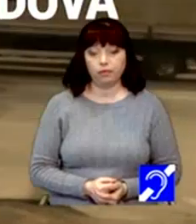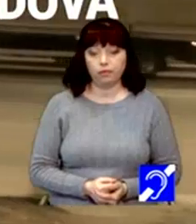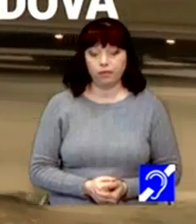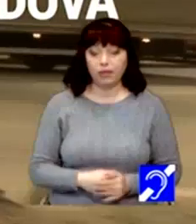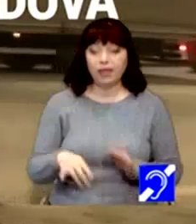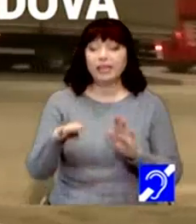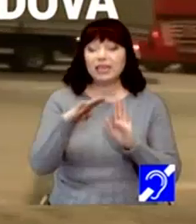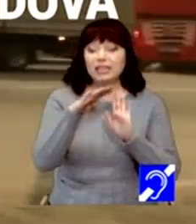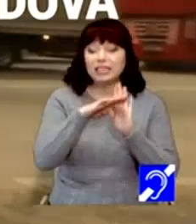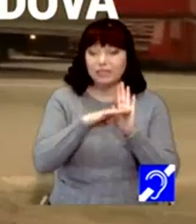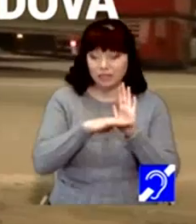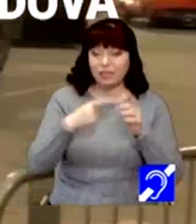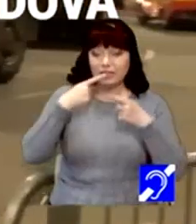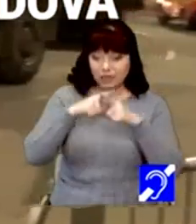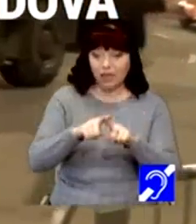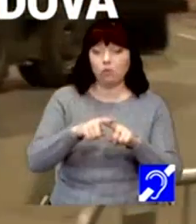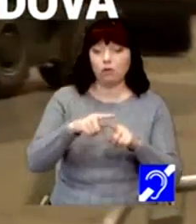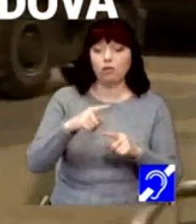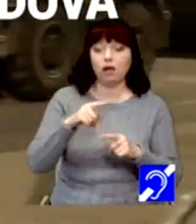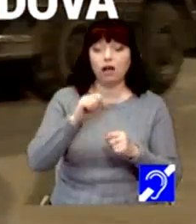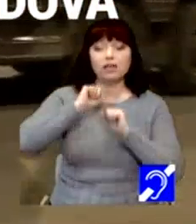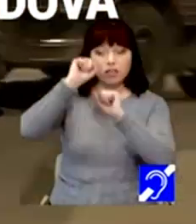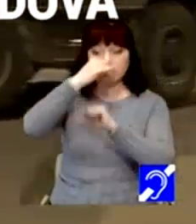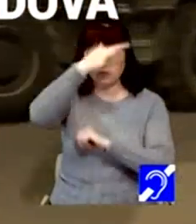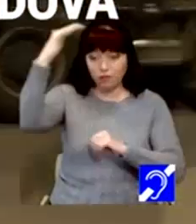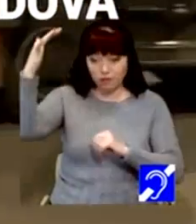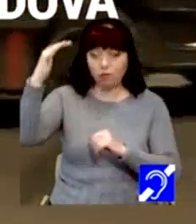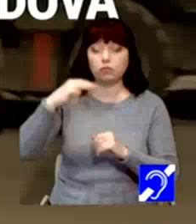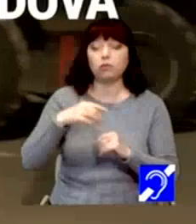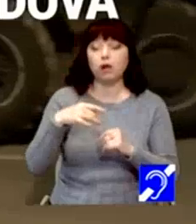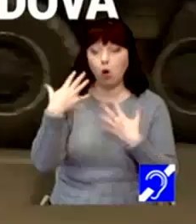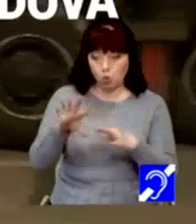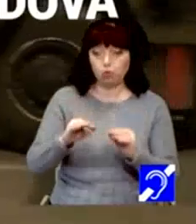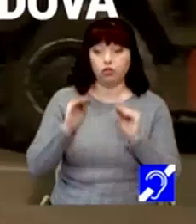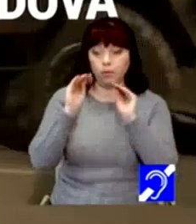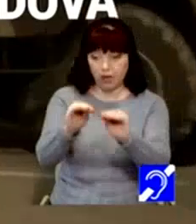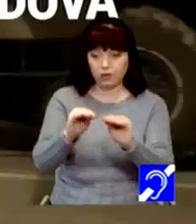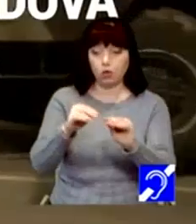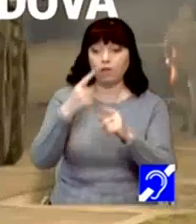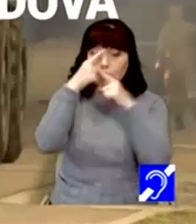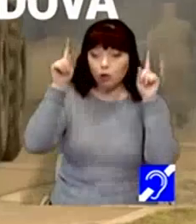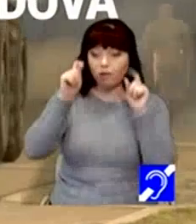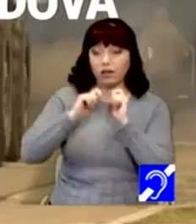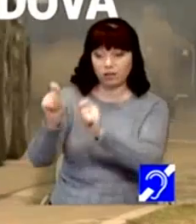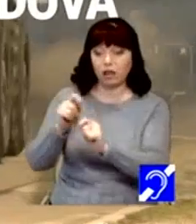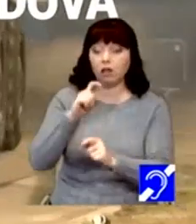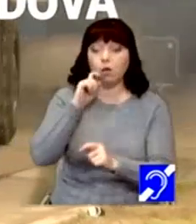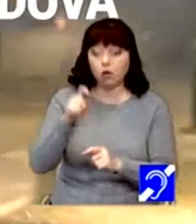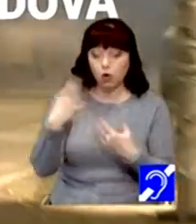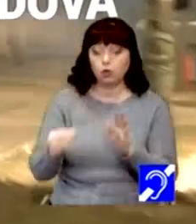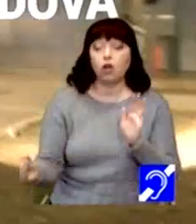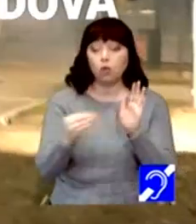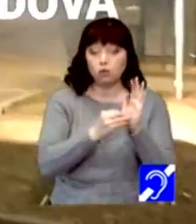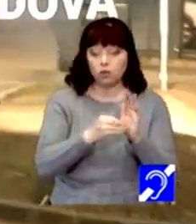sistemul antiaeriană s-300 oferit de Slovacia Ucraina este deja instalat și funcționează în zona de Sud